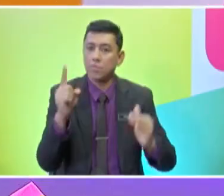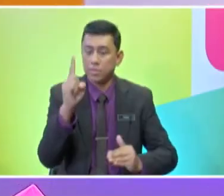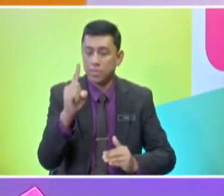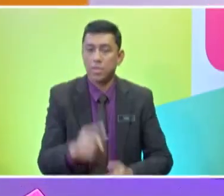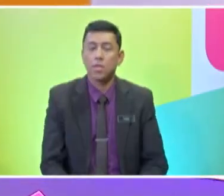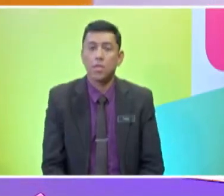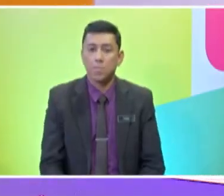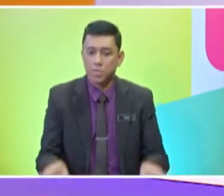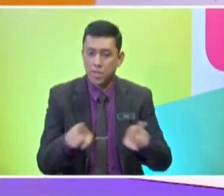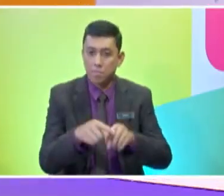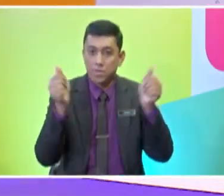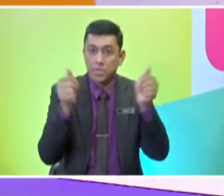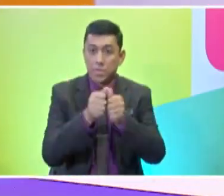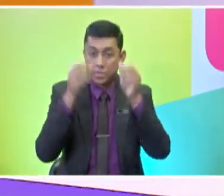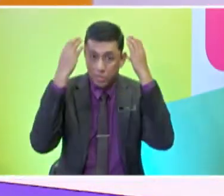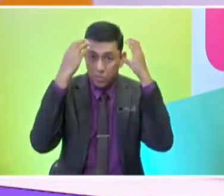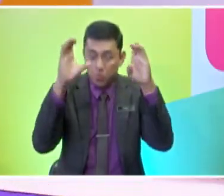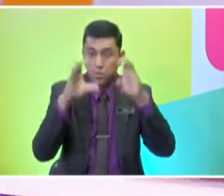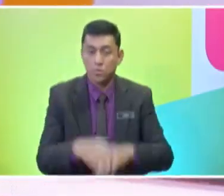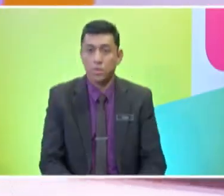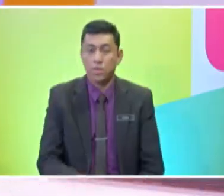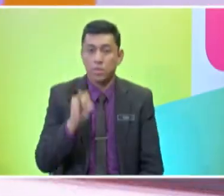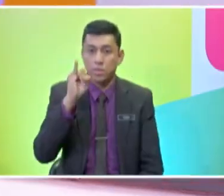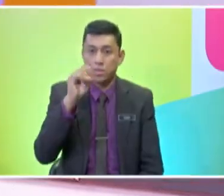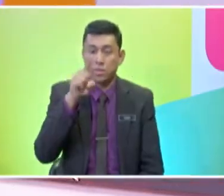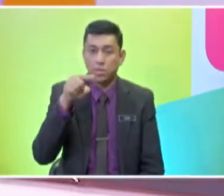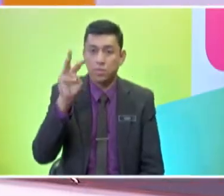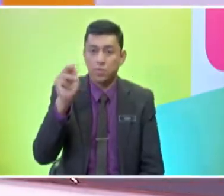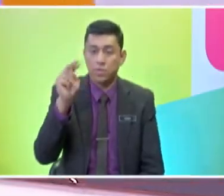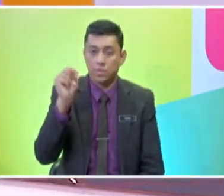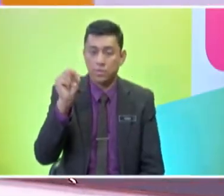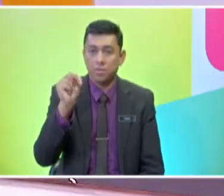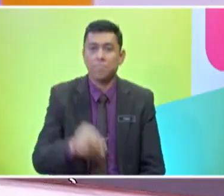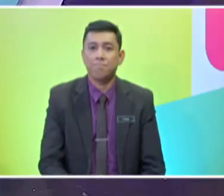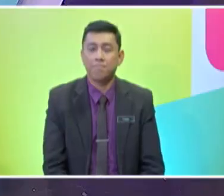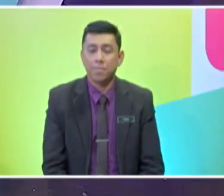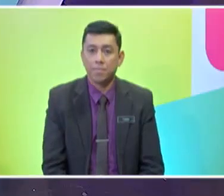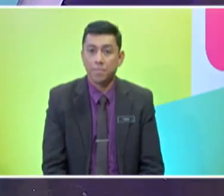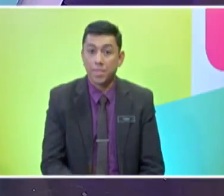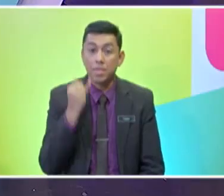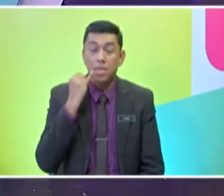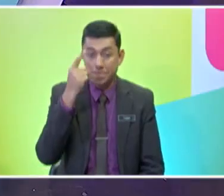yang telah anda lihat tadi cikguar Fahmi Hawari Assalamualaikum